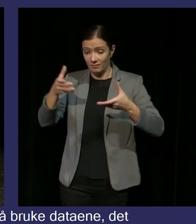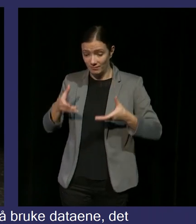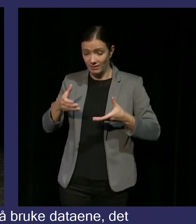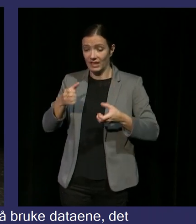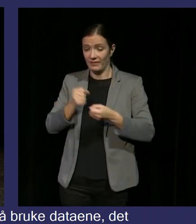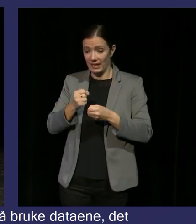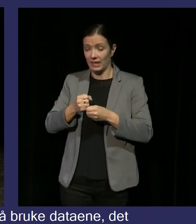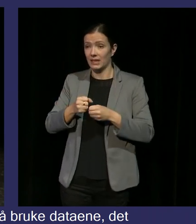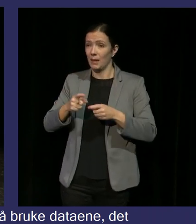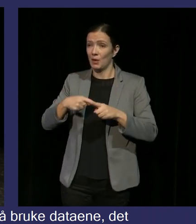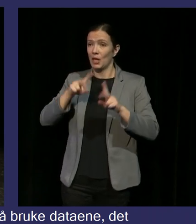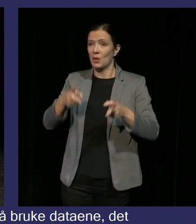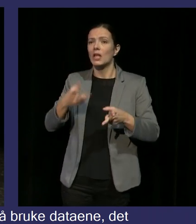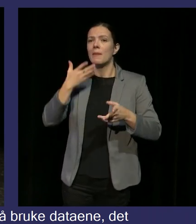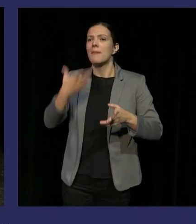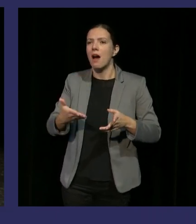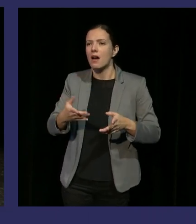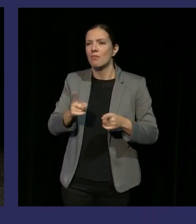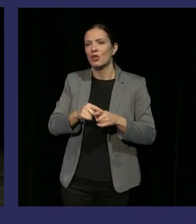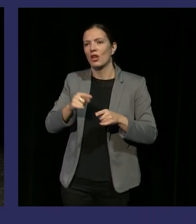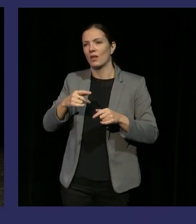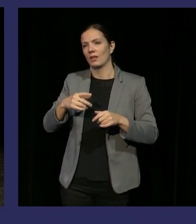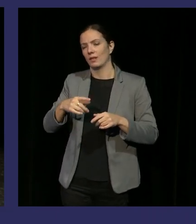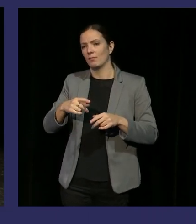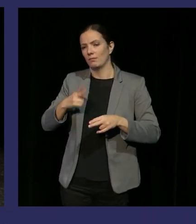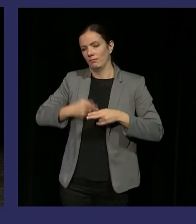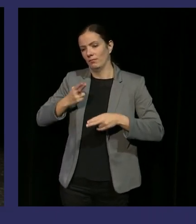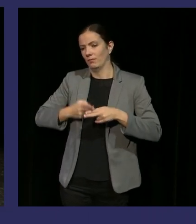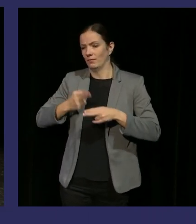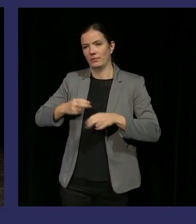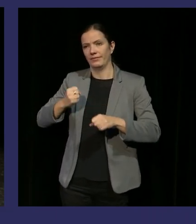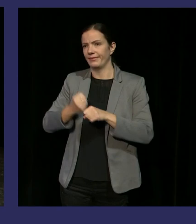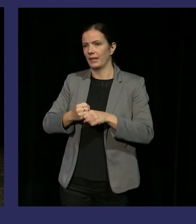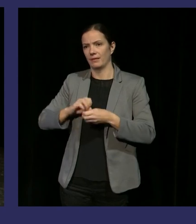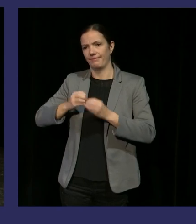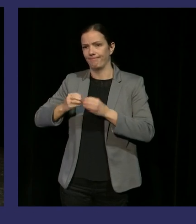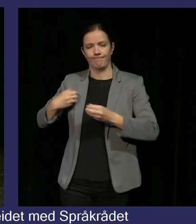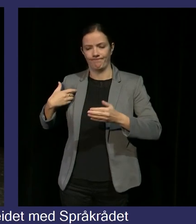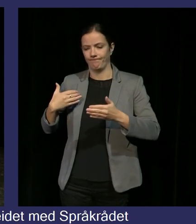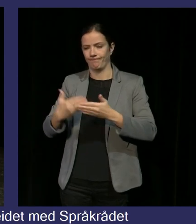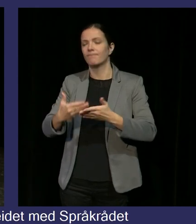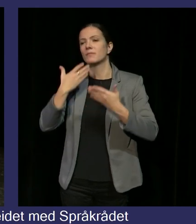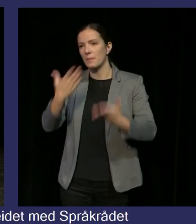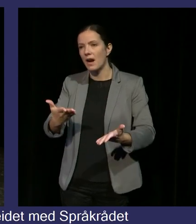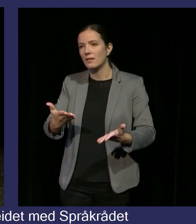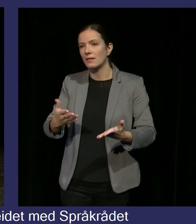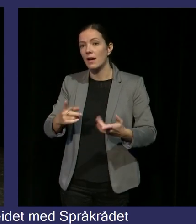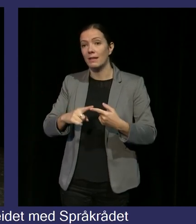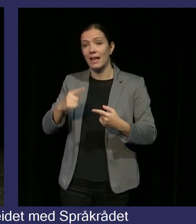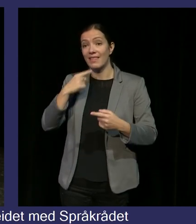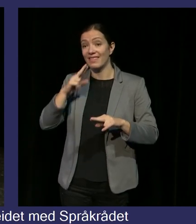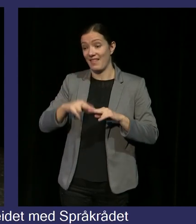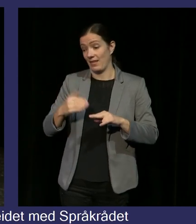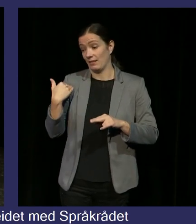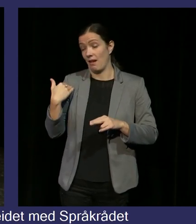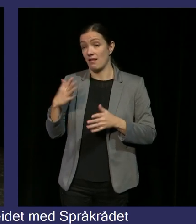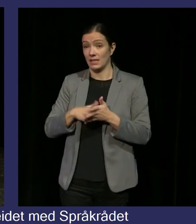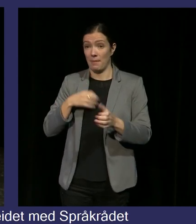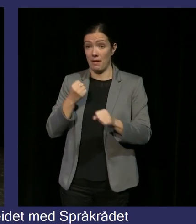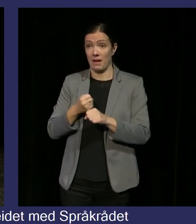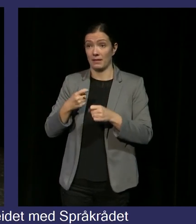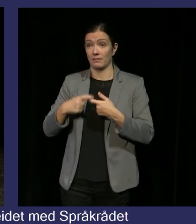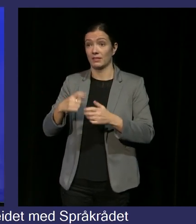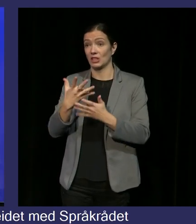blir gode, så vi må tåle å være litt dårlige før vi blir ordentlig gode, tror jeg. Så nevnte vi just da at vi har dette samarbeidet med